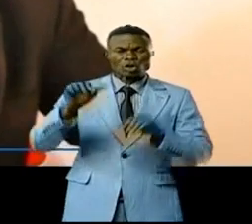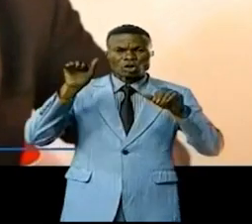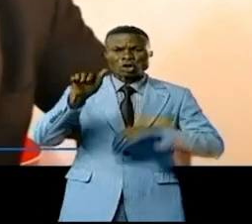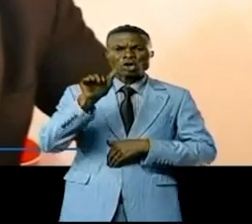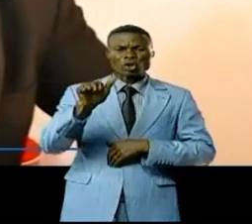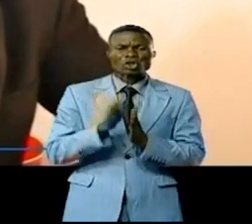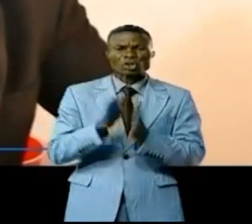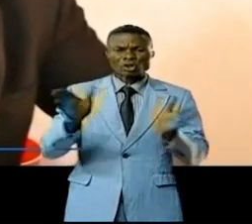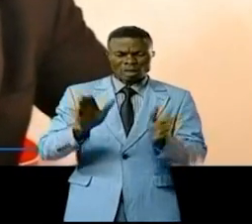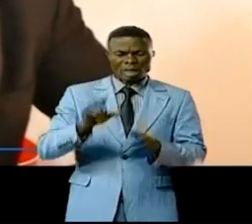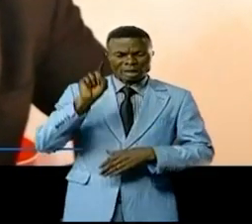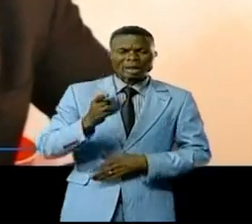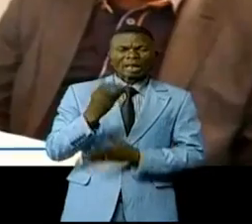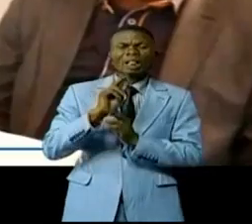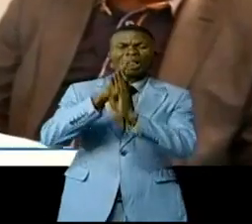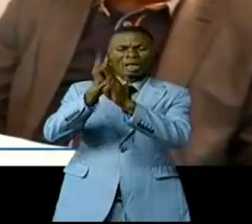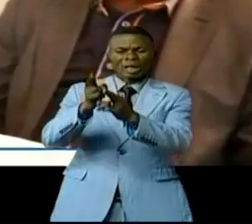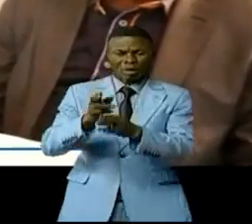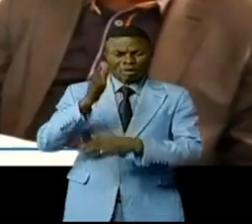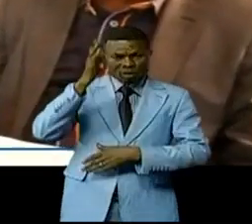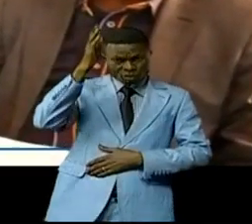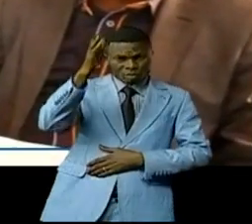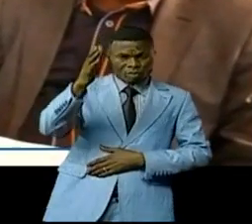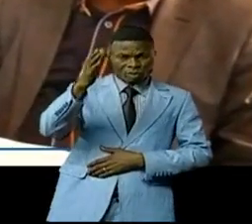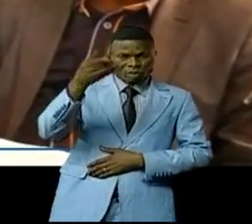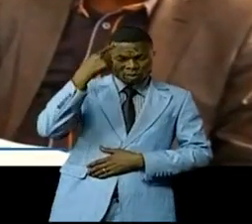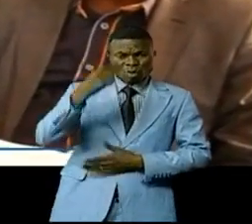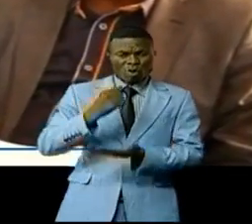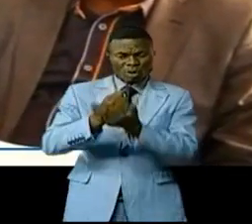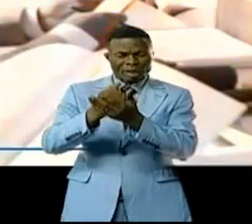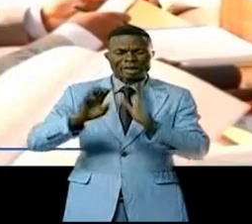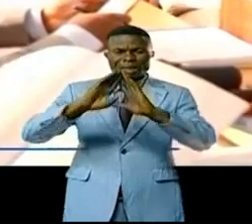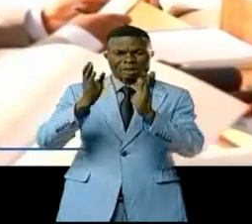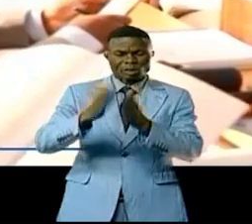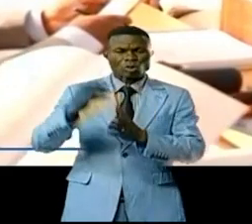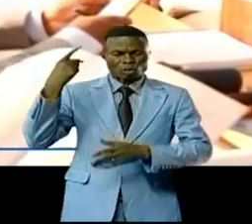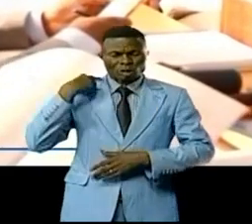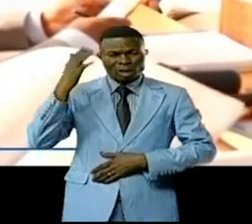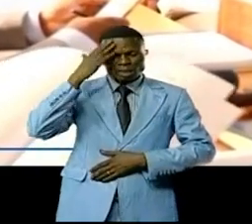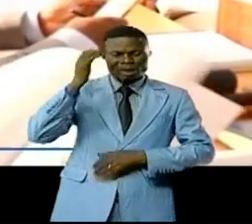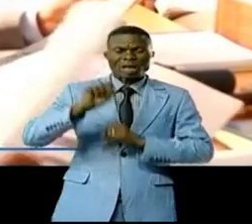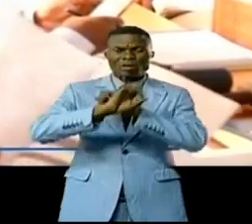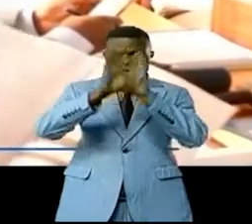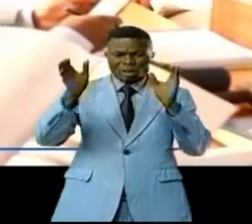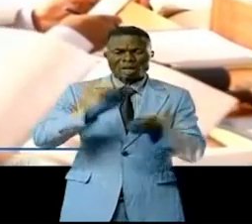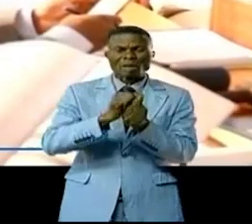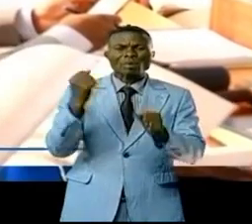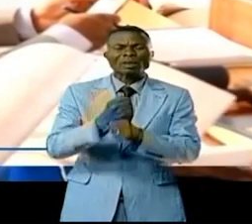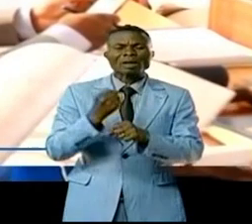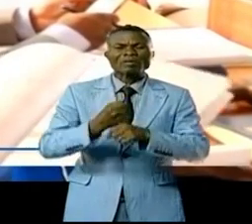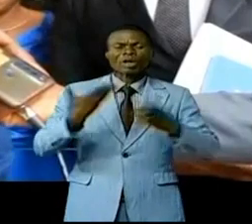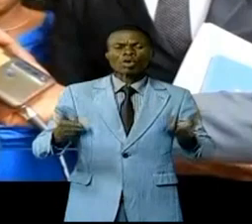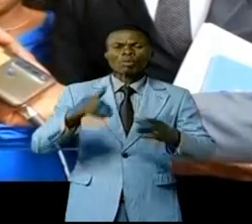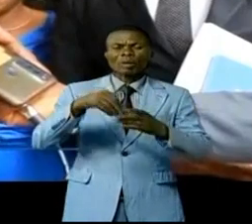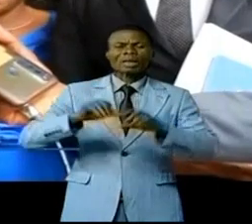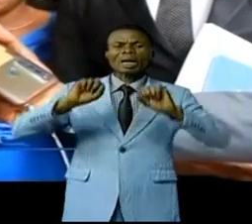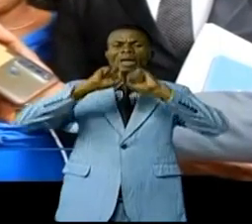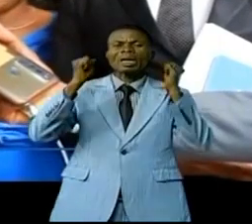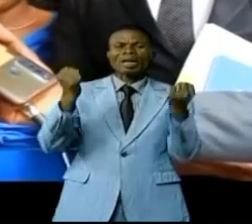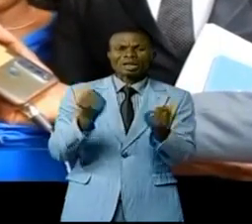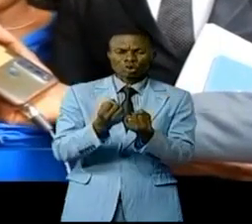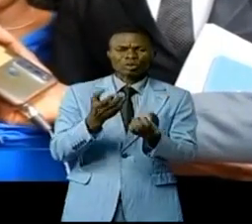qui nécessite bien sûr des réponses afin d'éclairer la lanterne de la représentation nationale. Les